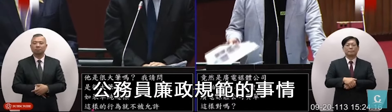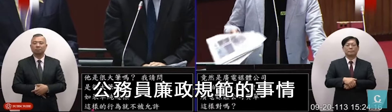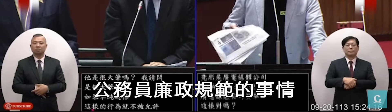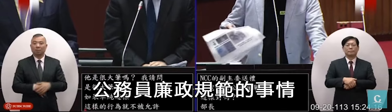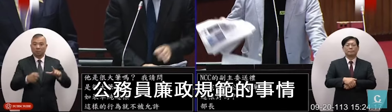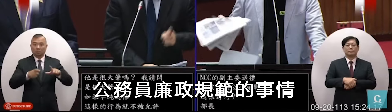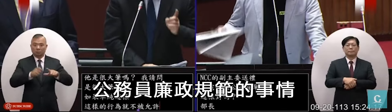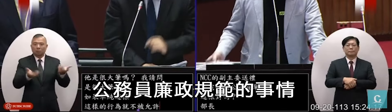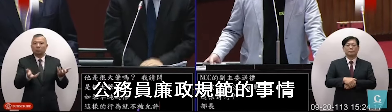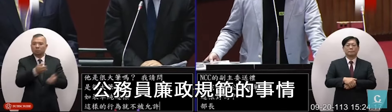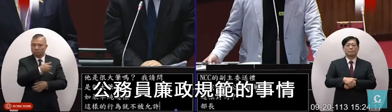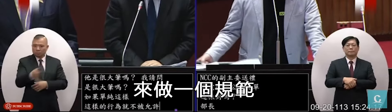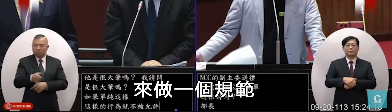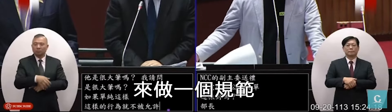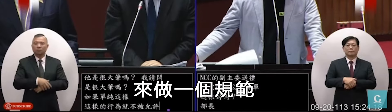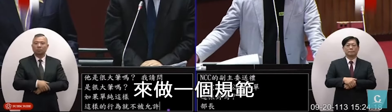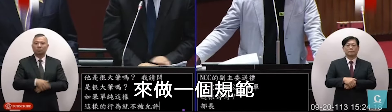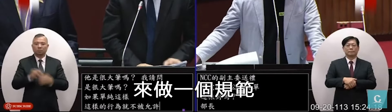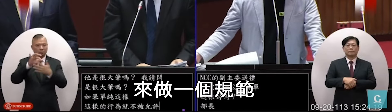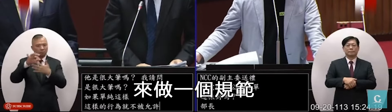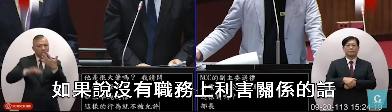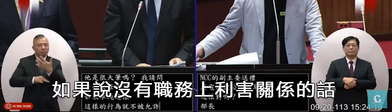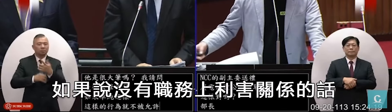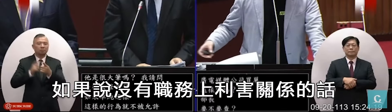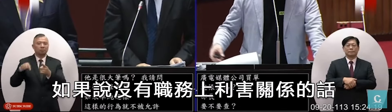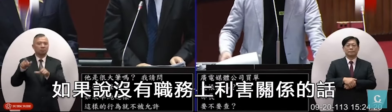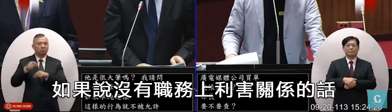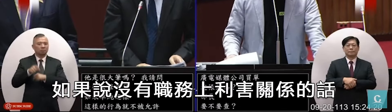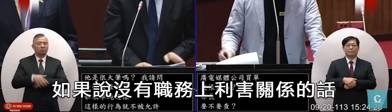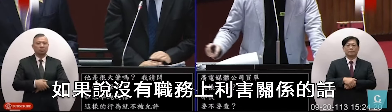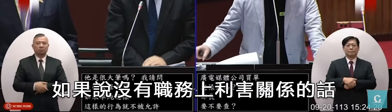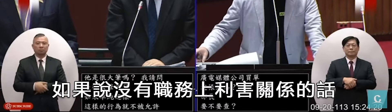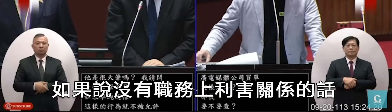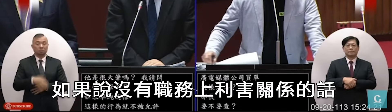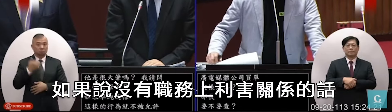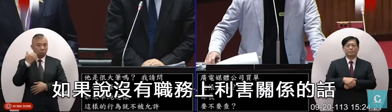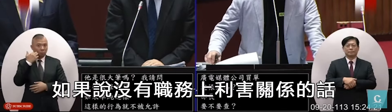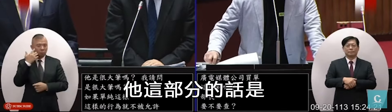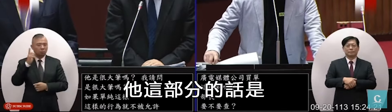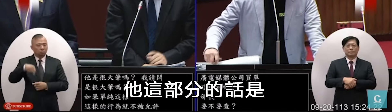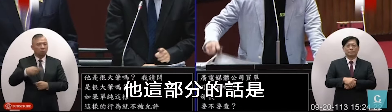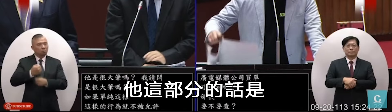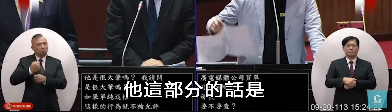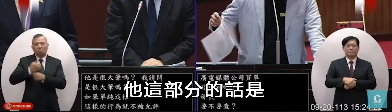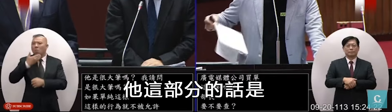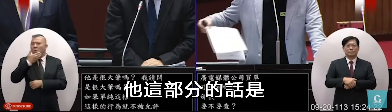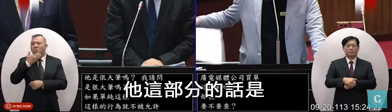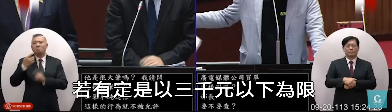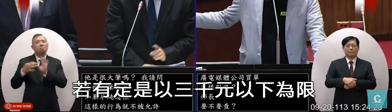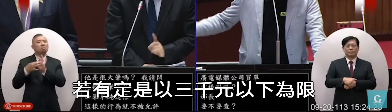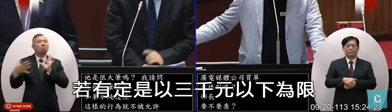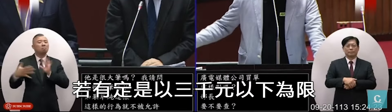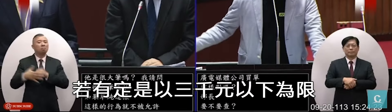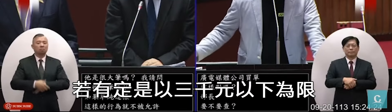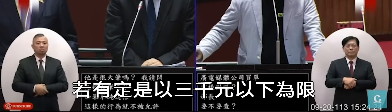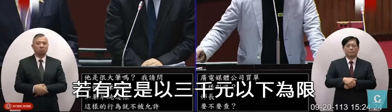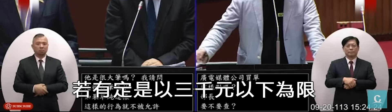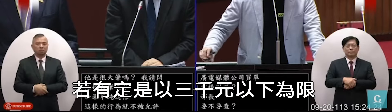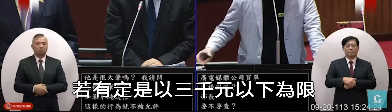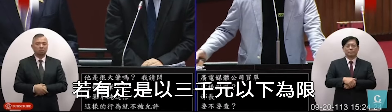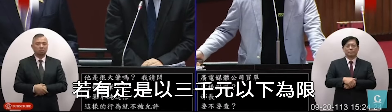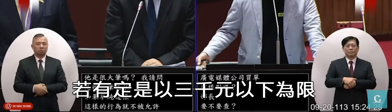政规范的事情来做一个规范。如果说没有职务上利害关系的话，他这部分的话是若有利害是